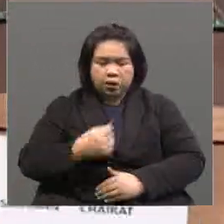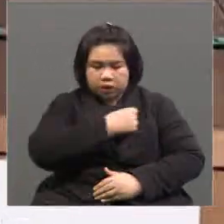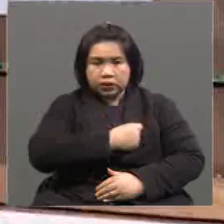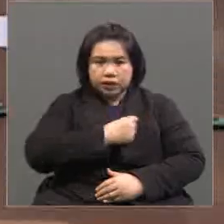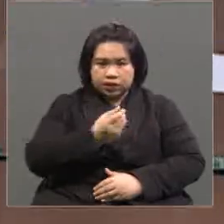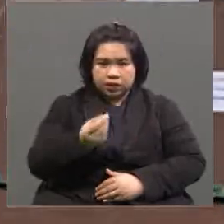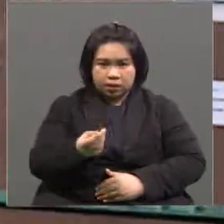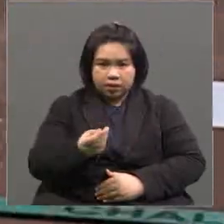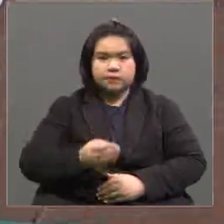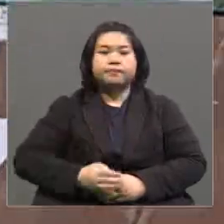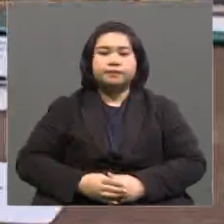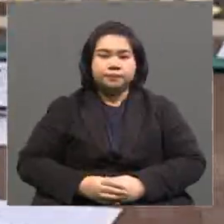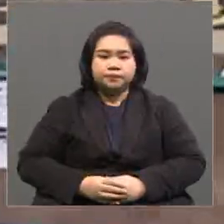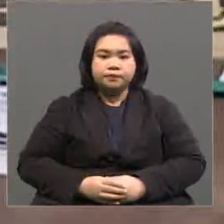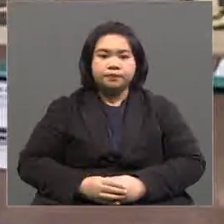ยค่ะ